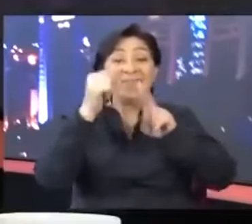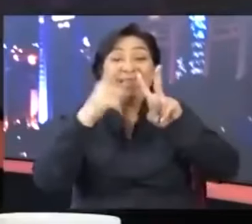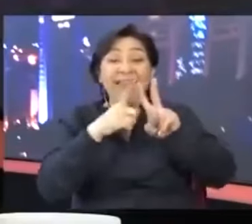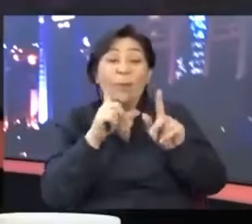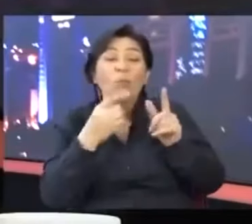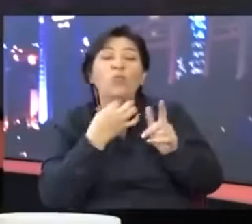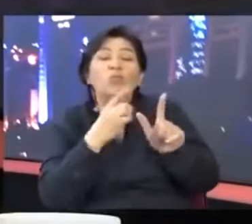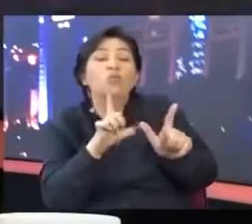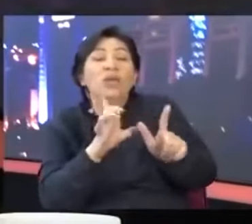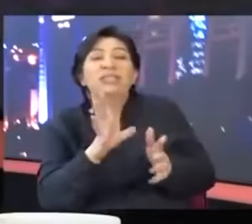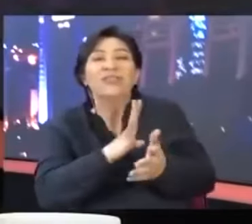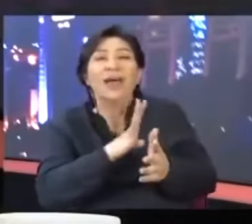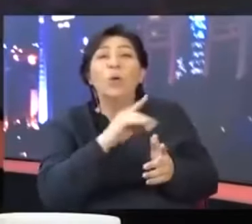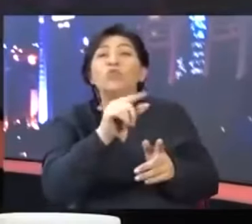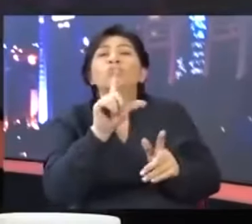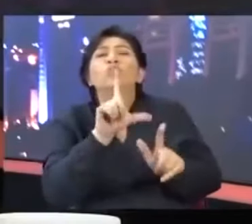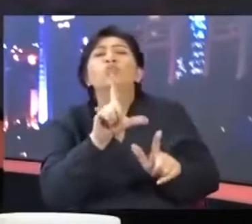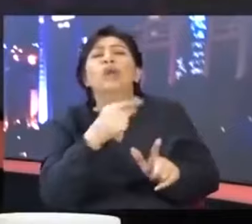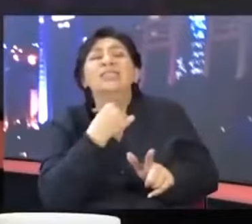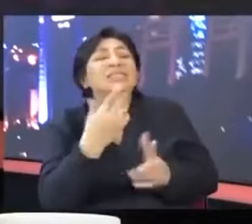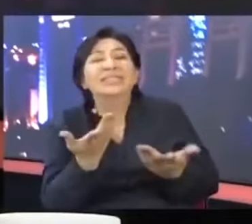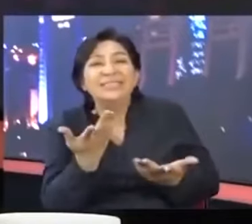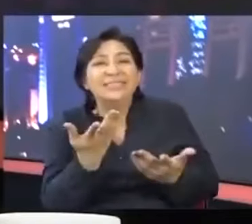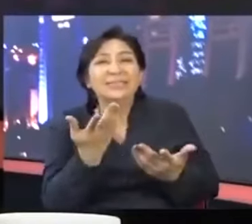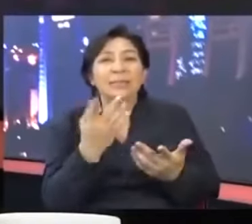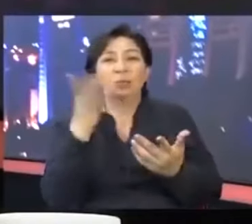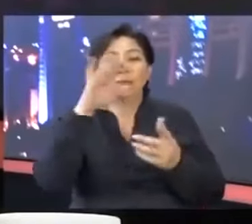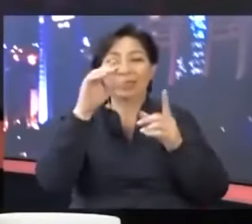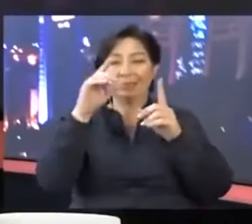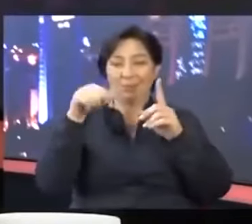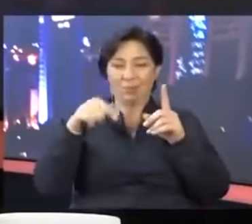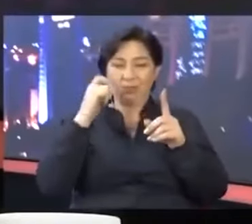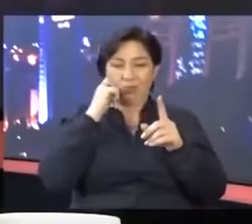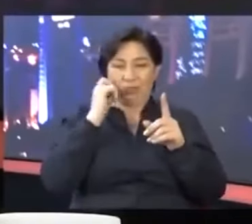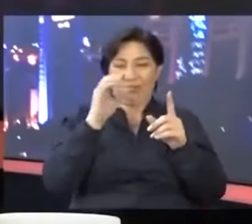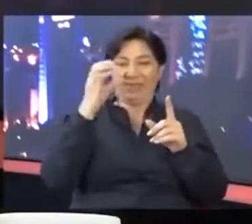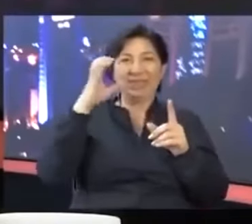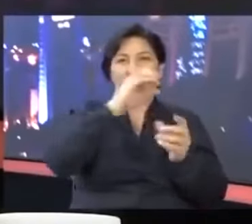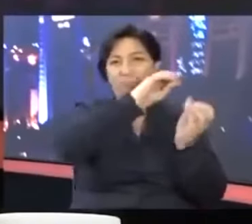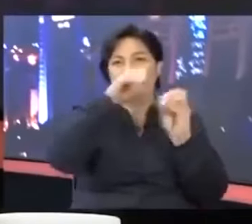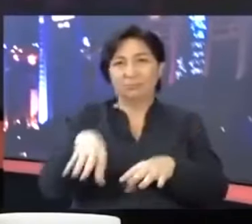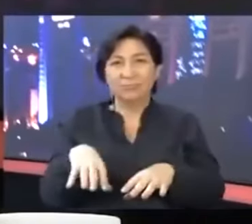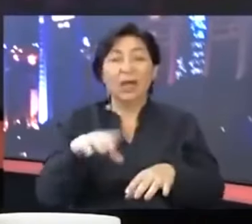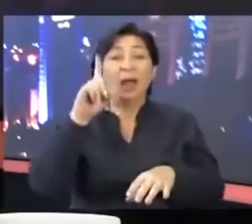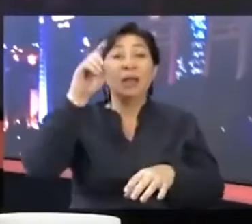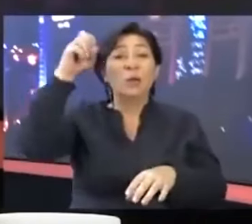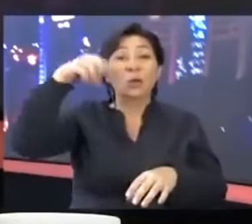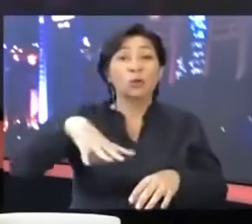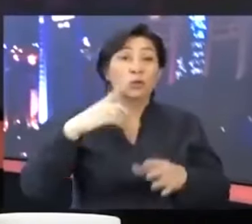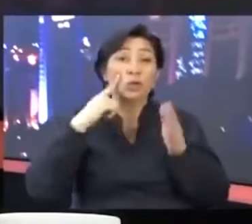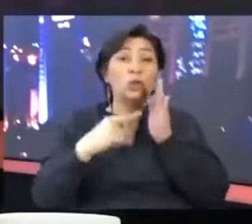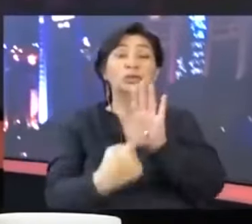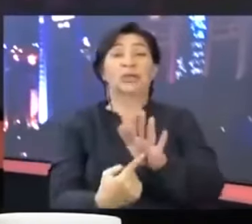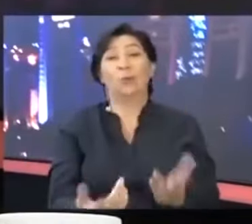yaratmış sonra dine muhtaç yarattıktan sonra muhtaç yarattığı dini göndermiş zaten bizim dine muhtaç yaratılmamış da Allah'ın din göndereceğin